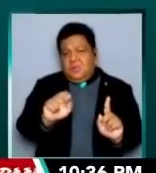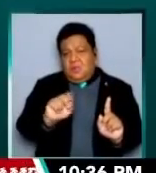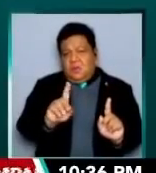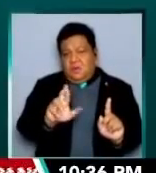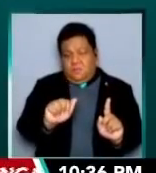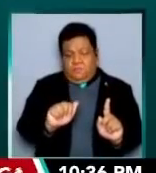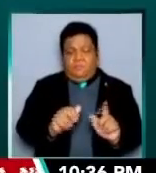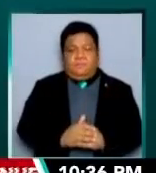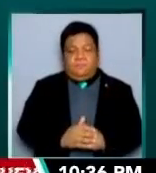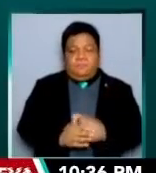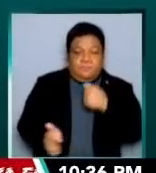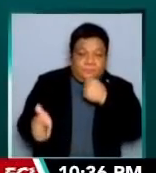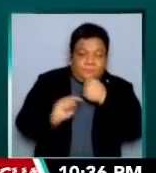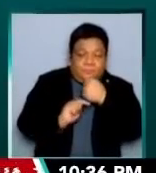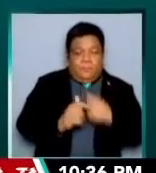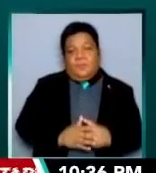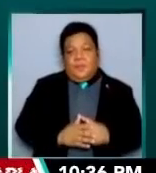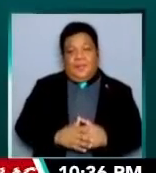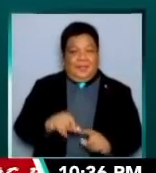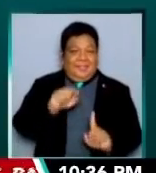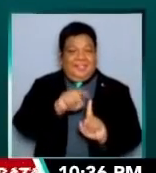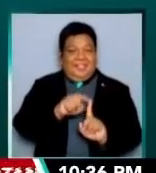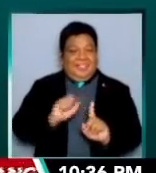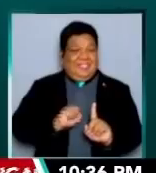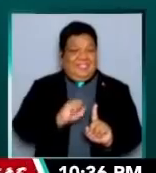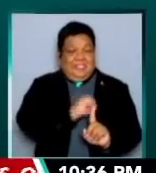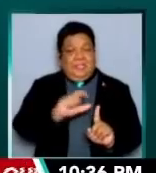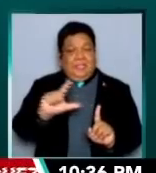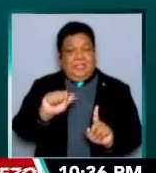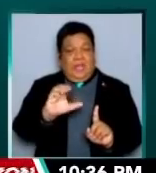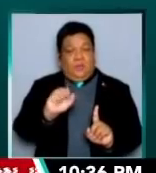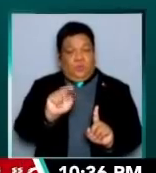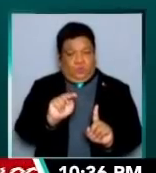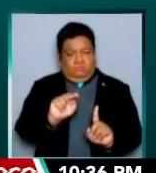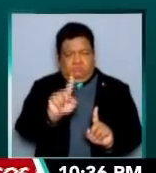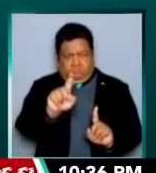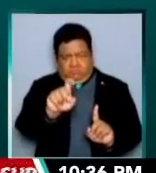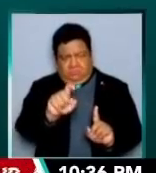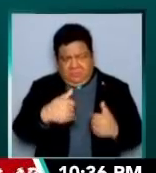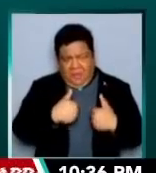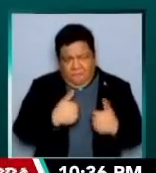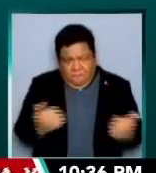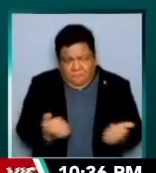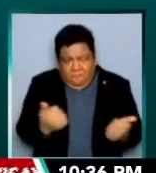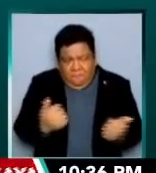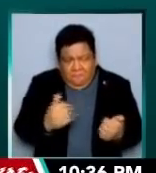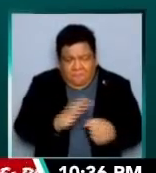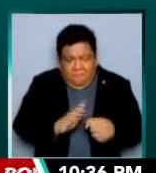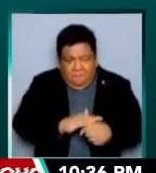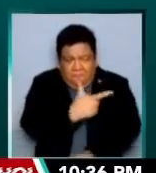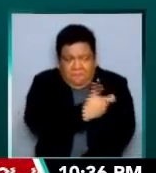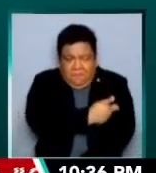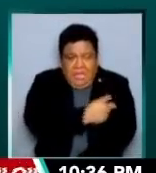Tanong ni Senador Panfilo Lacson, may sapat ba raw na bakuna para sa mga gustong magpabakuna? Kung wala daw unfair ang no